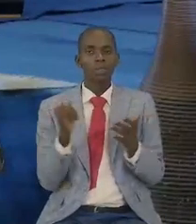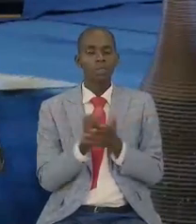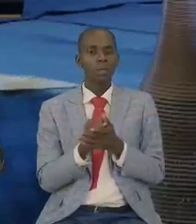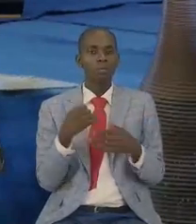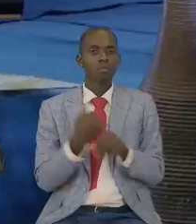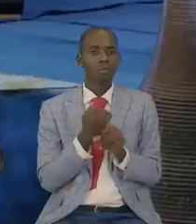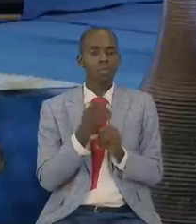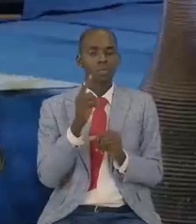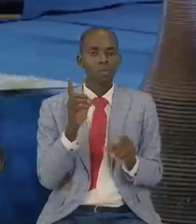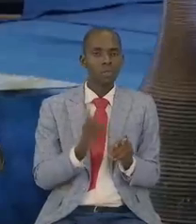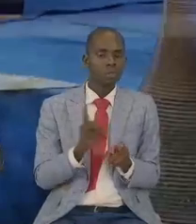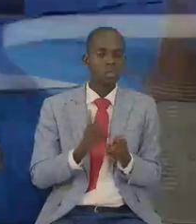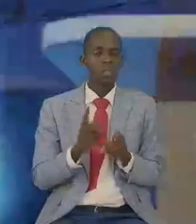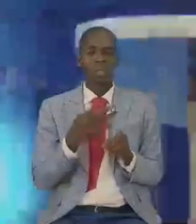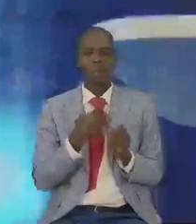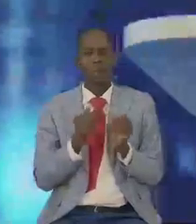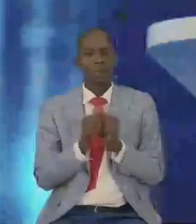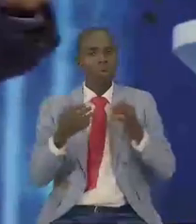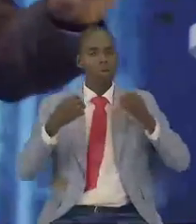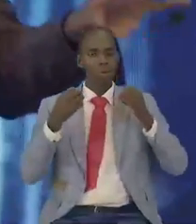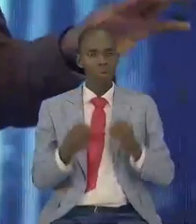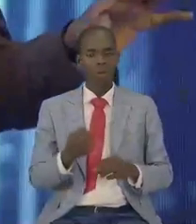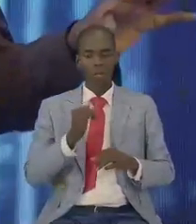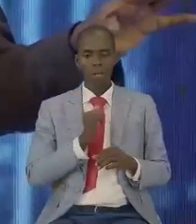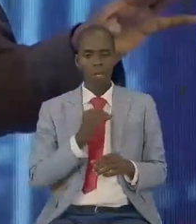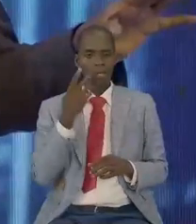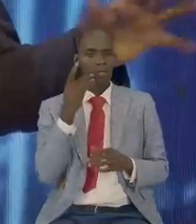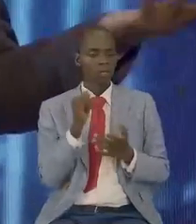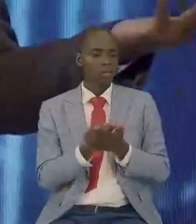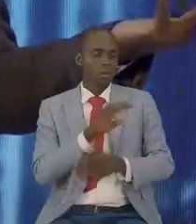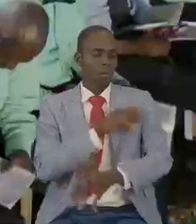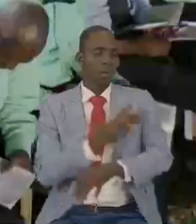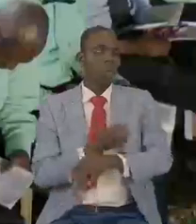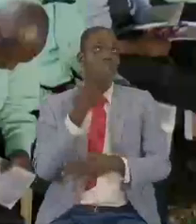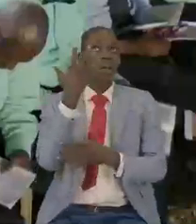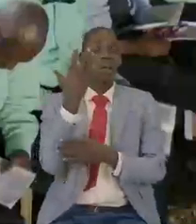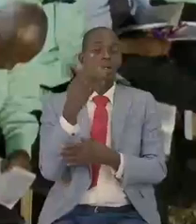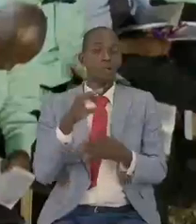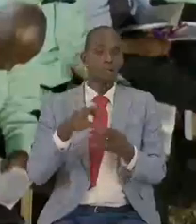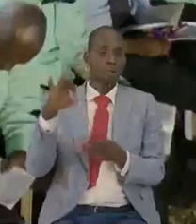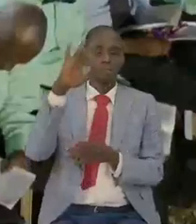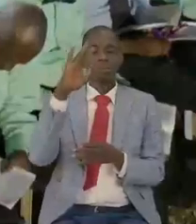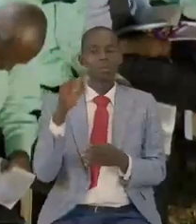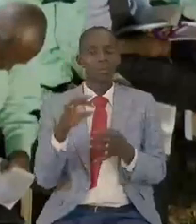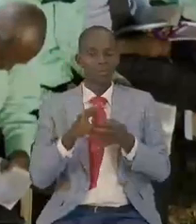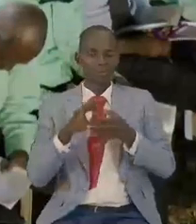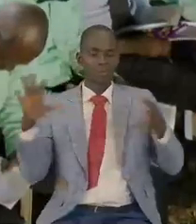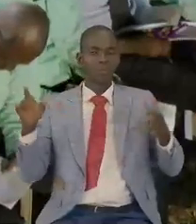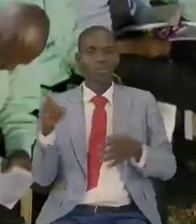rendu impotent, impuissant. Je vois la grande main de Dieu puissamment est en train de te délier ce